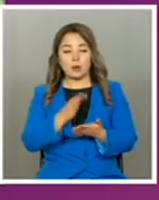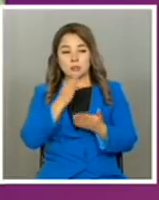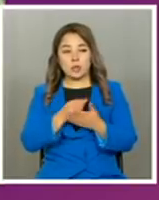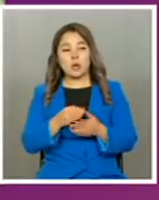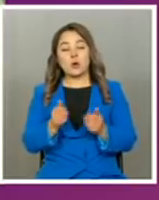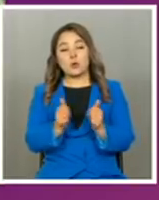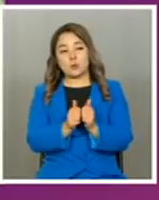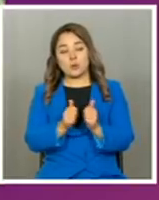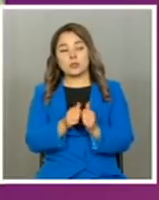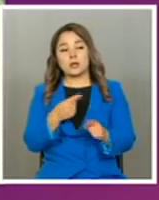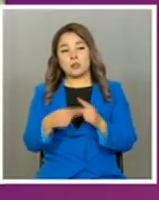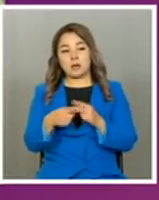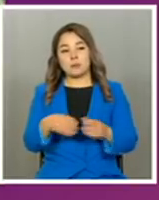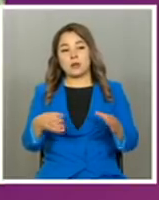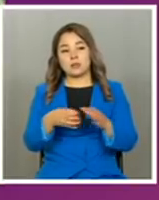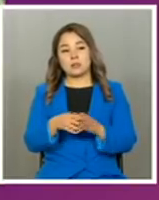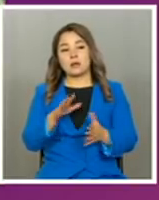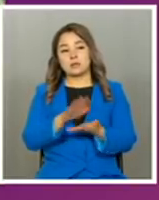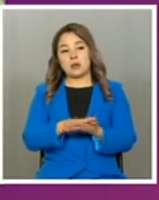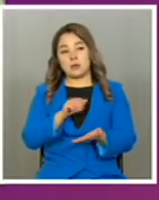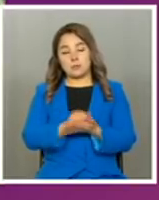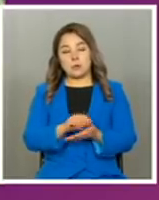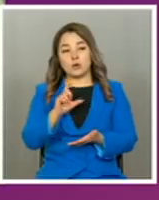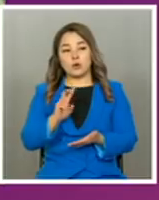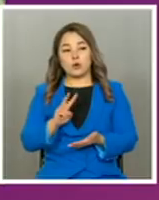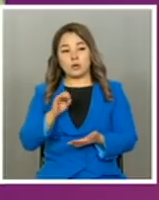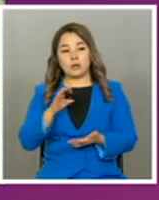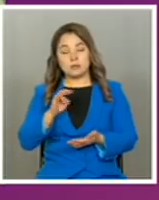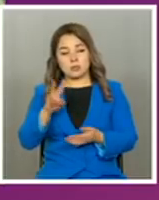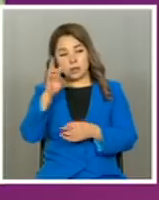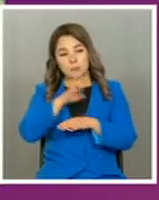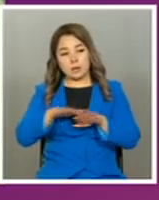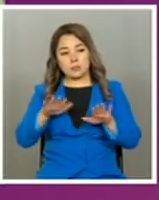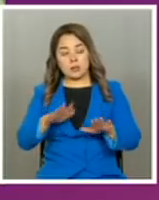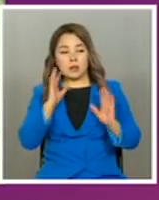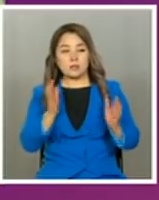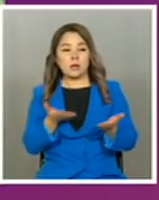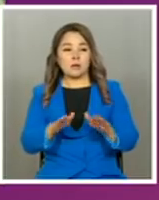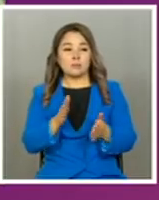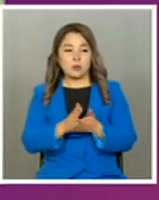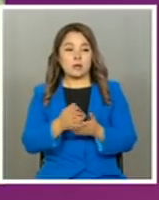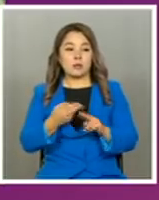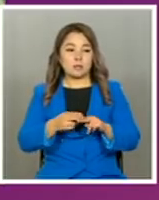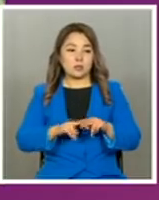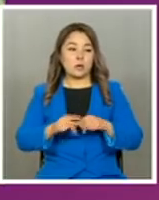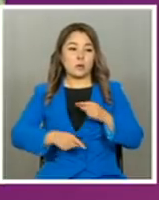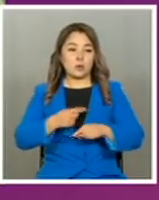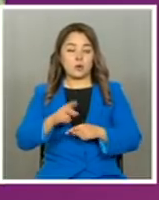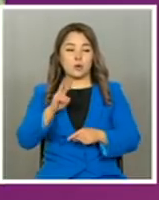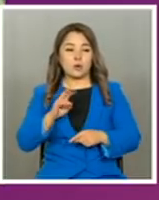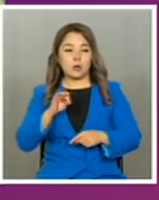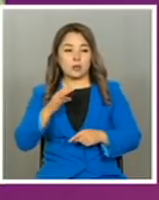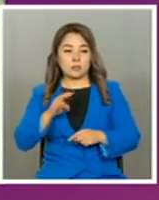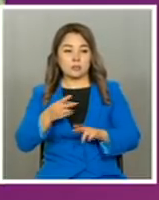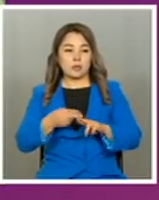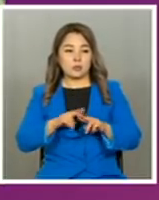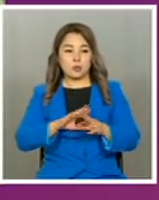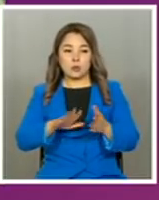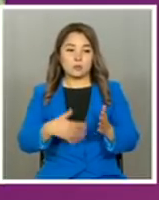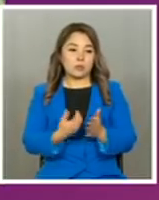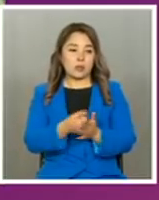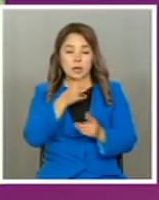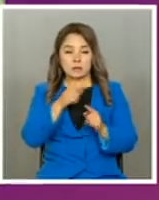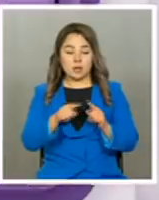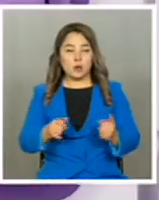талқандап, Үйсін мемлекетін құрады. Баланы аман сақтап қалған көк бөріні Үйсіндер күні бүгінге дейін